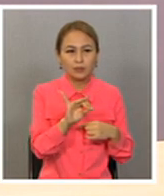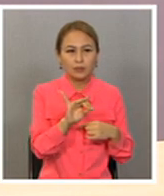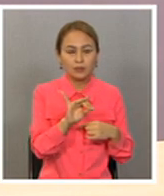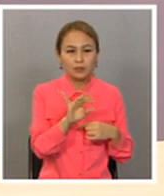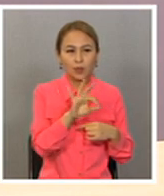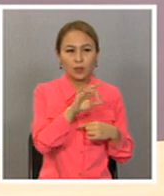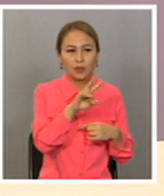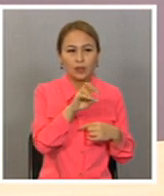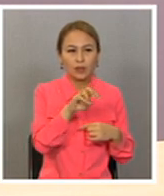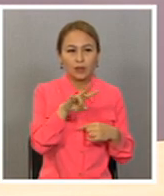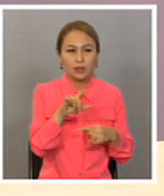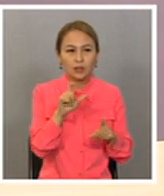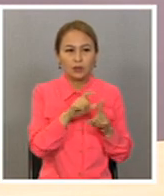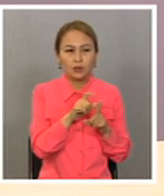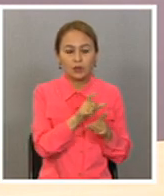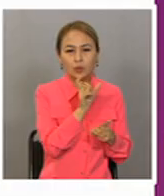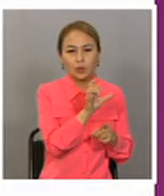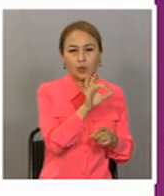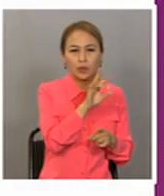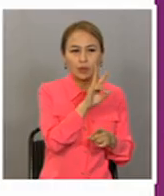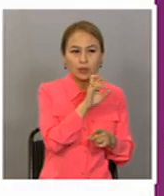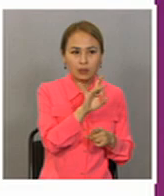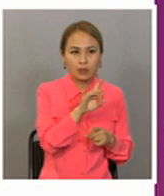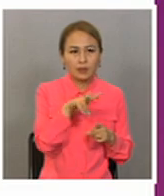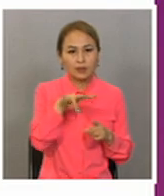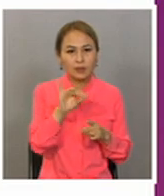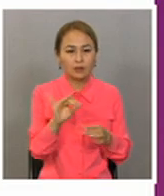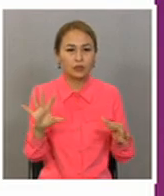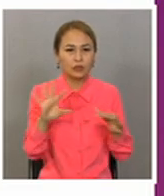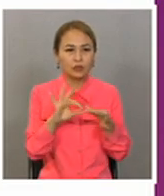Өнерлі сөзінің түбірі өнерлі